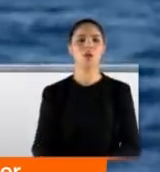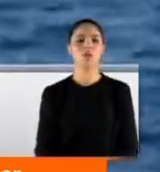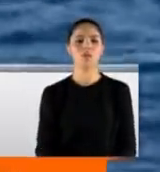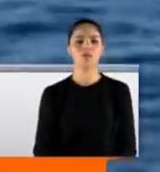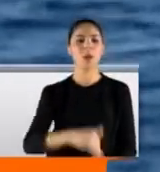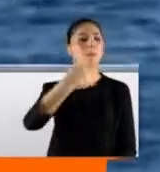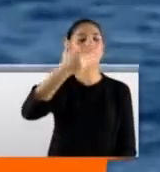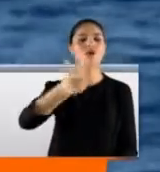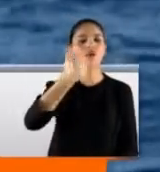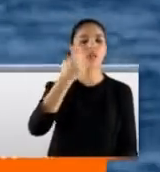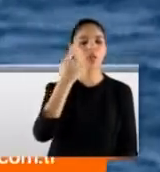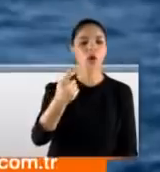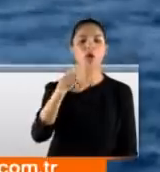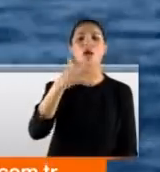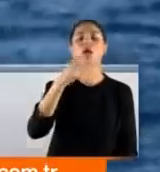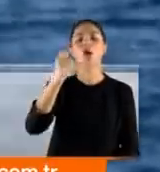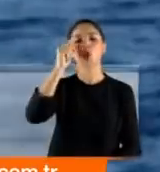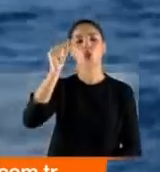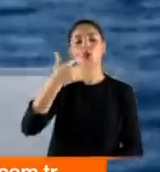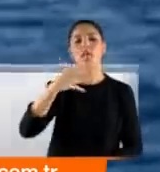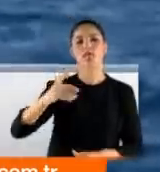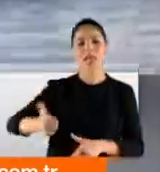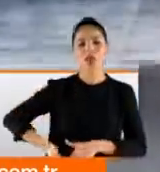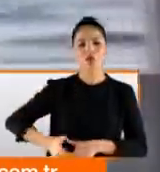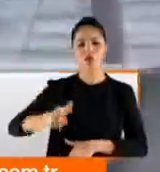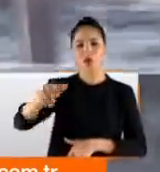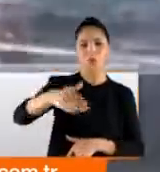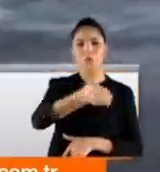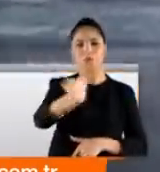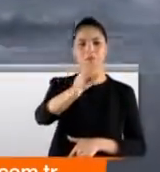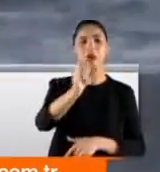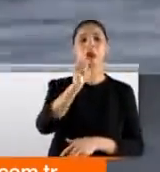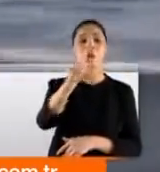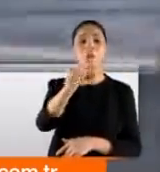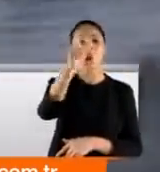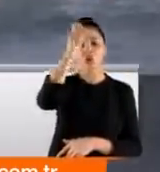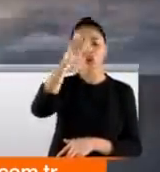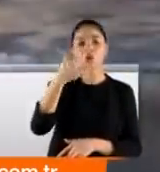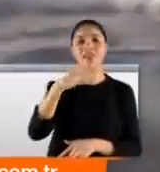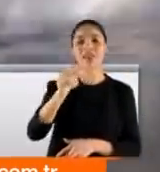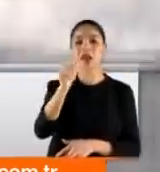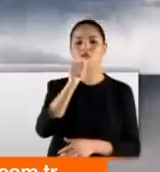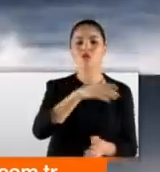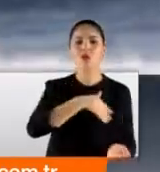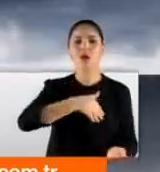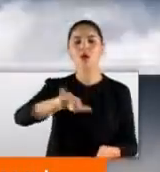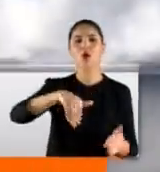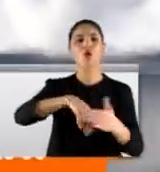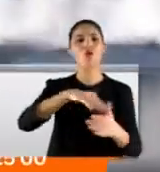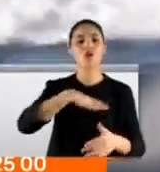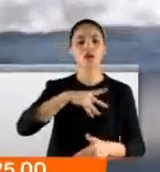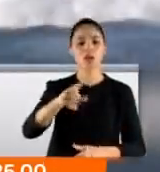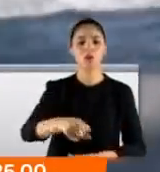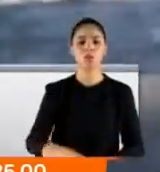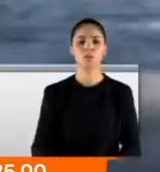Bir başka görüntüde ise Yunan sahil güvenliği tehlikeli manevralarla göçmenleri Türk karasularına sokmaya çalıştı.